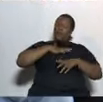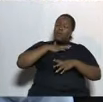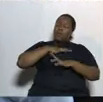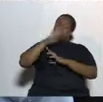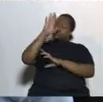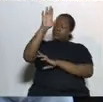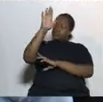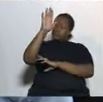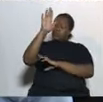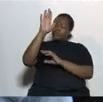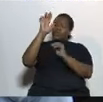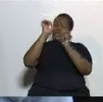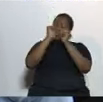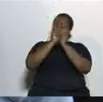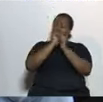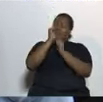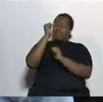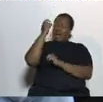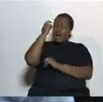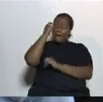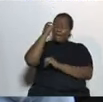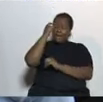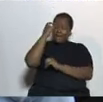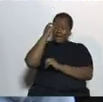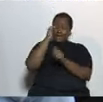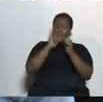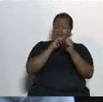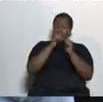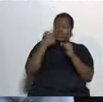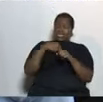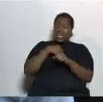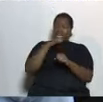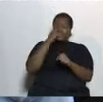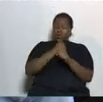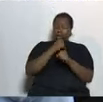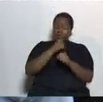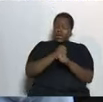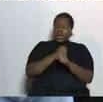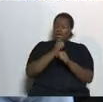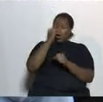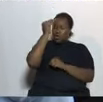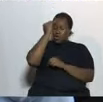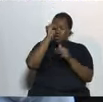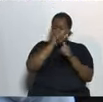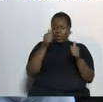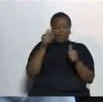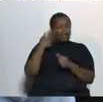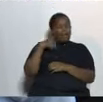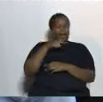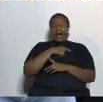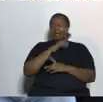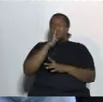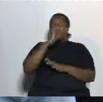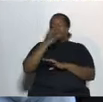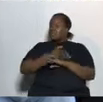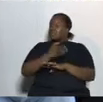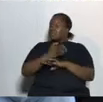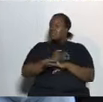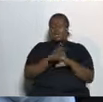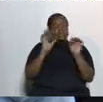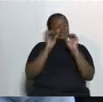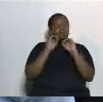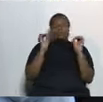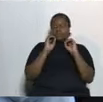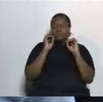with a conscious choice, tukiwa tumefanya maamuzi, tunatambua wenyewe kabisa, we need not be deceived. Hatuhitaji